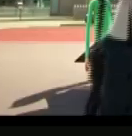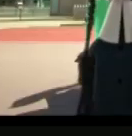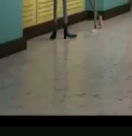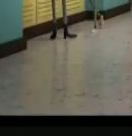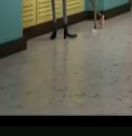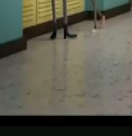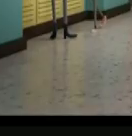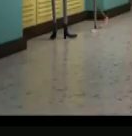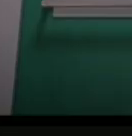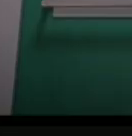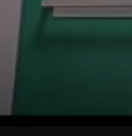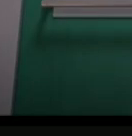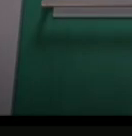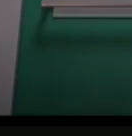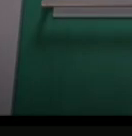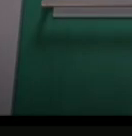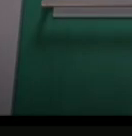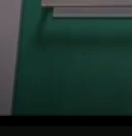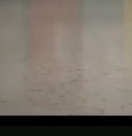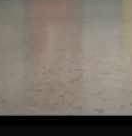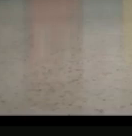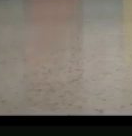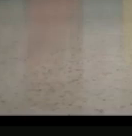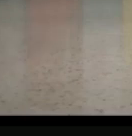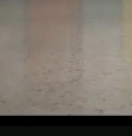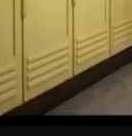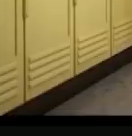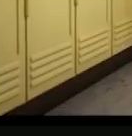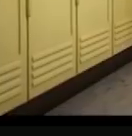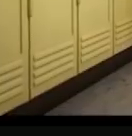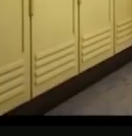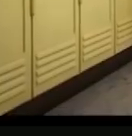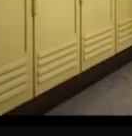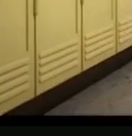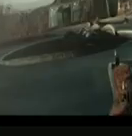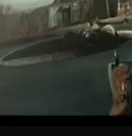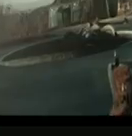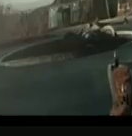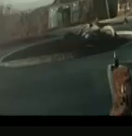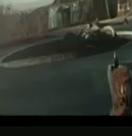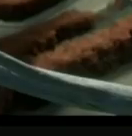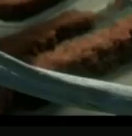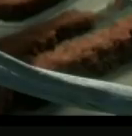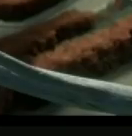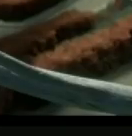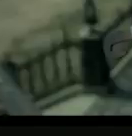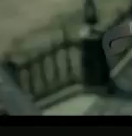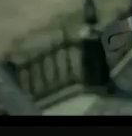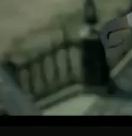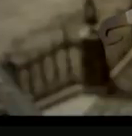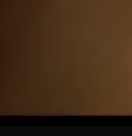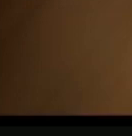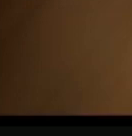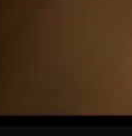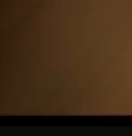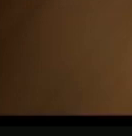будь маленькой! А, ясно. Тюрьма для детей. Ожидания зрителей семейка оправдала. Жанр мультфильма довольно специфический.